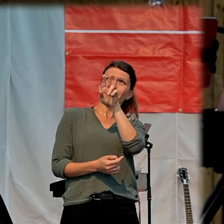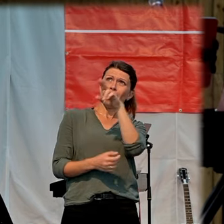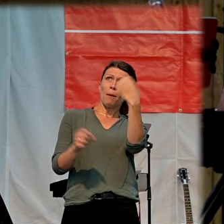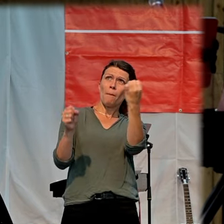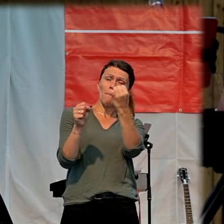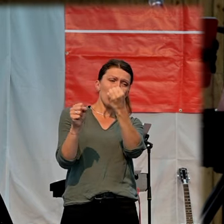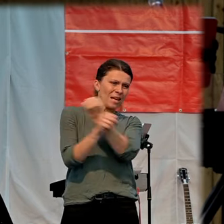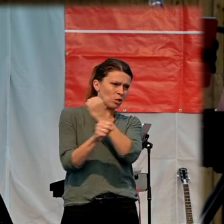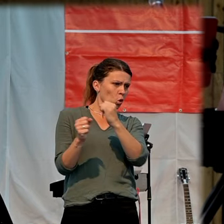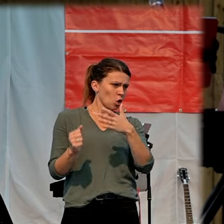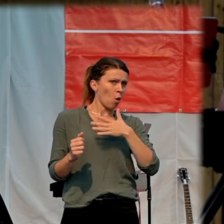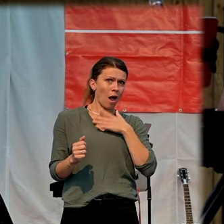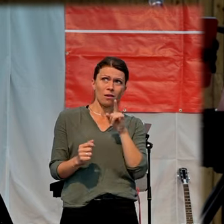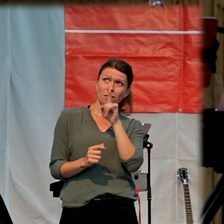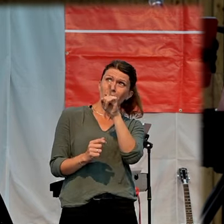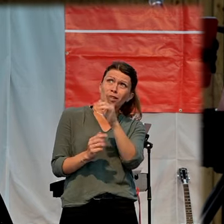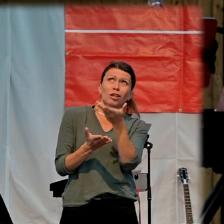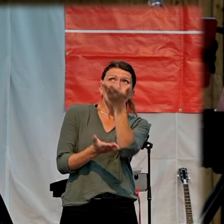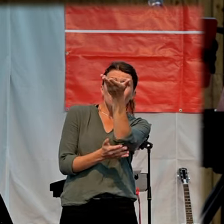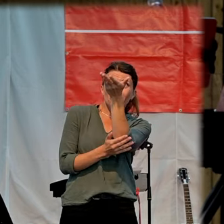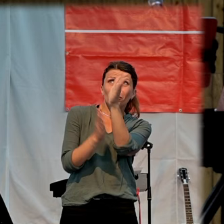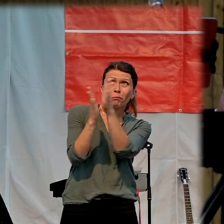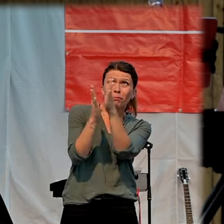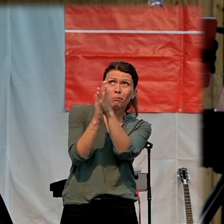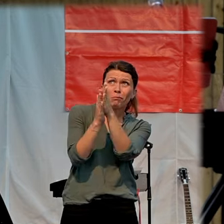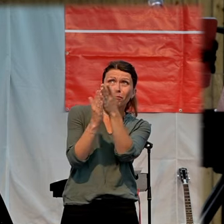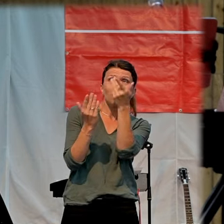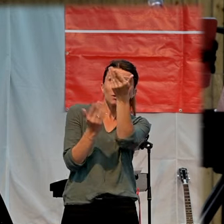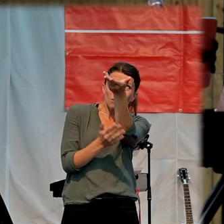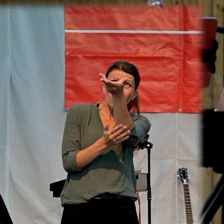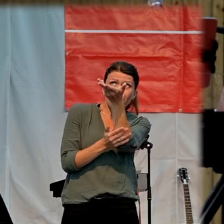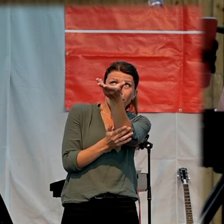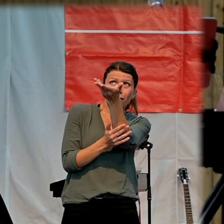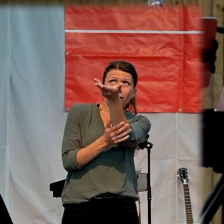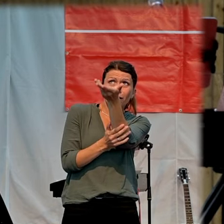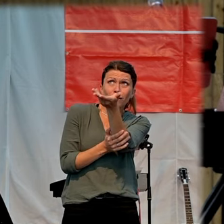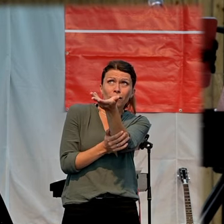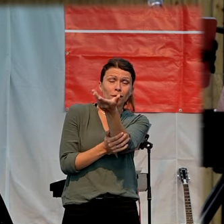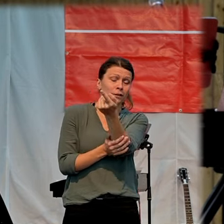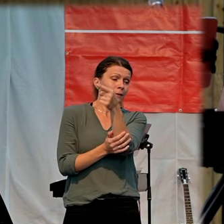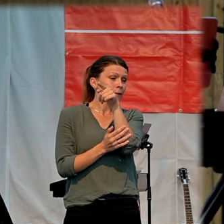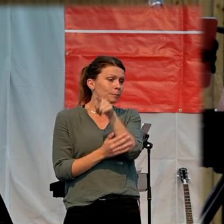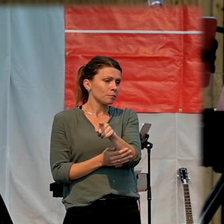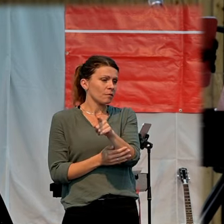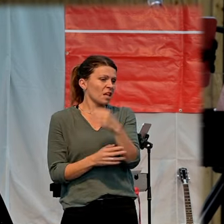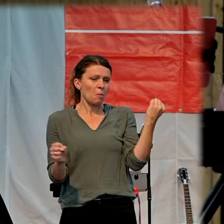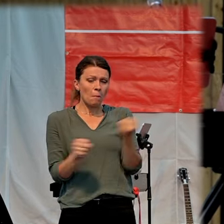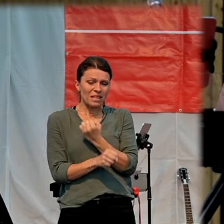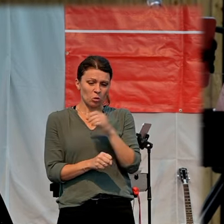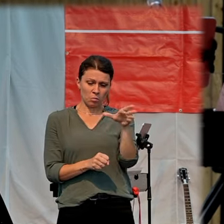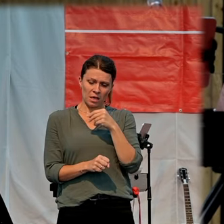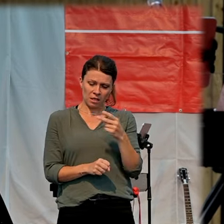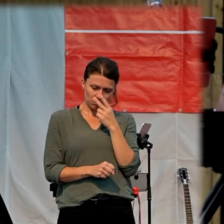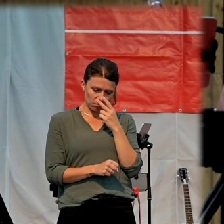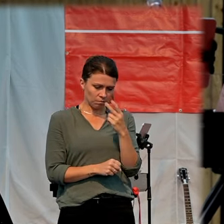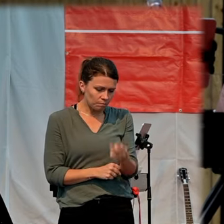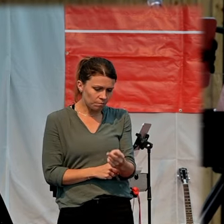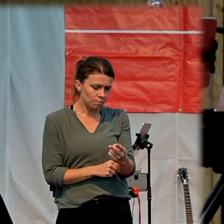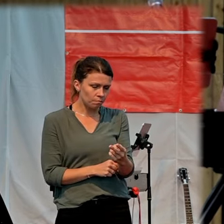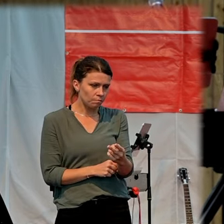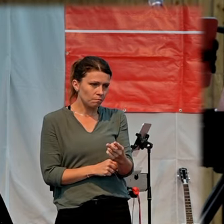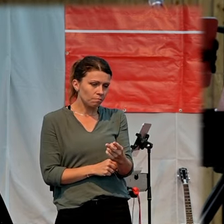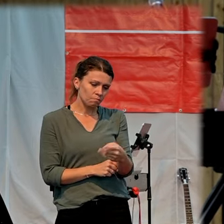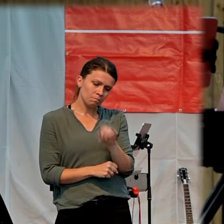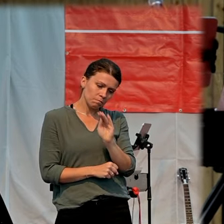Tempel eintreten wollten, bat er, dass er ein Almosen empfinge. Petrus aber mit Johannes blickte fest auf ihn und hin